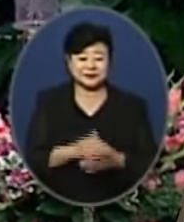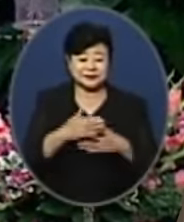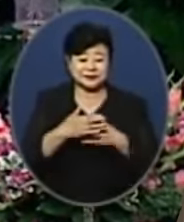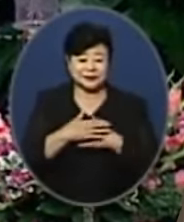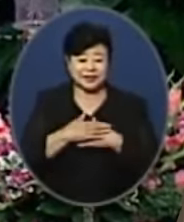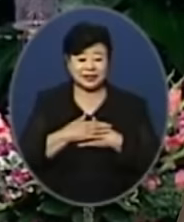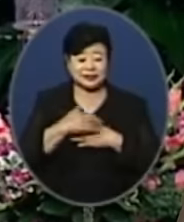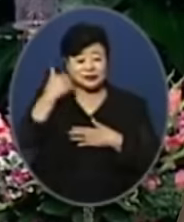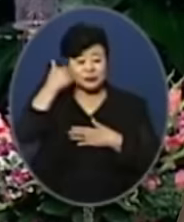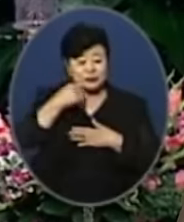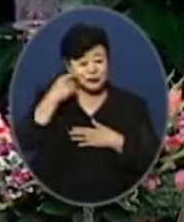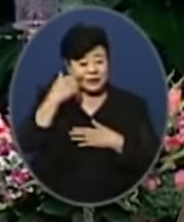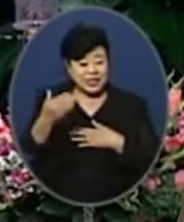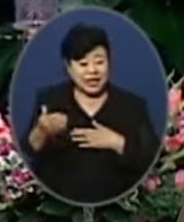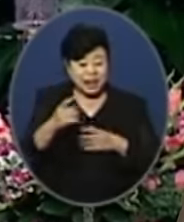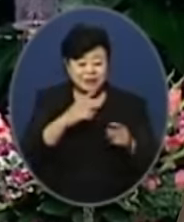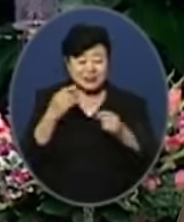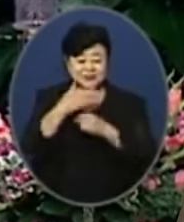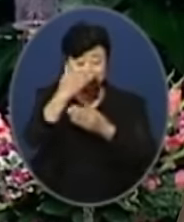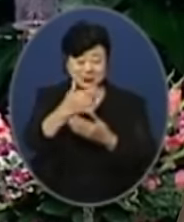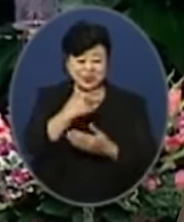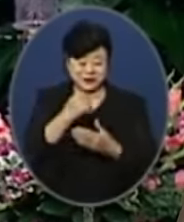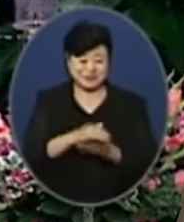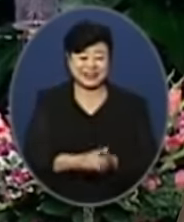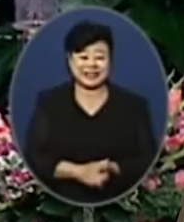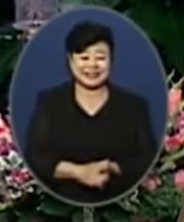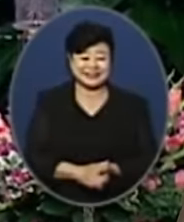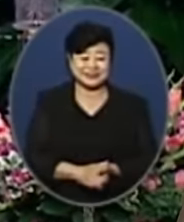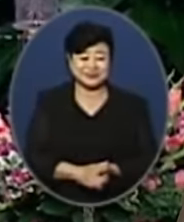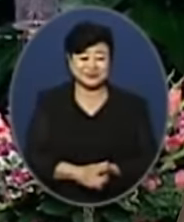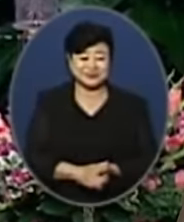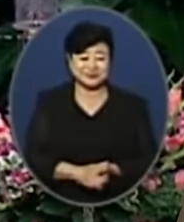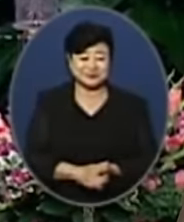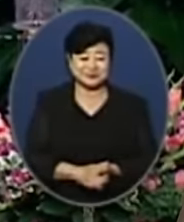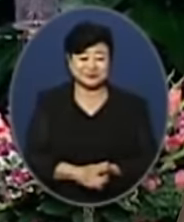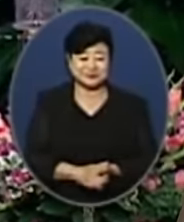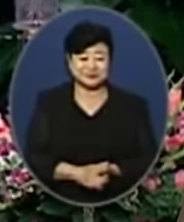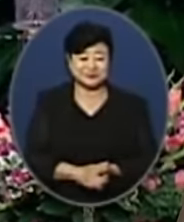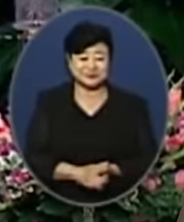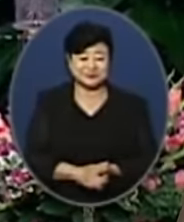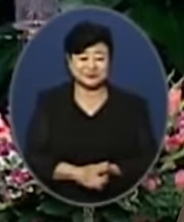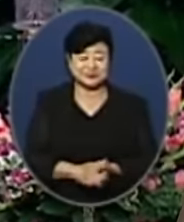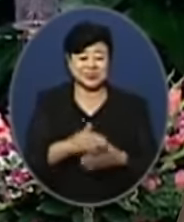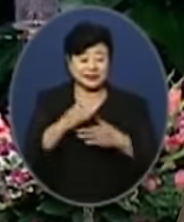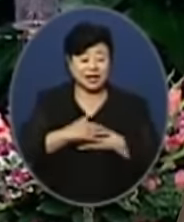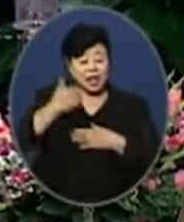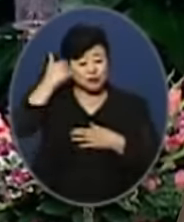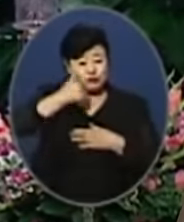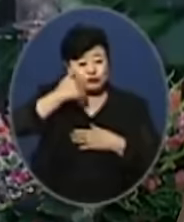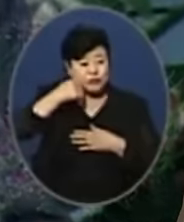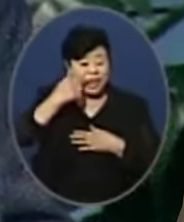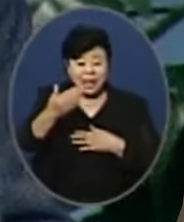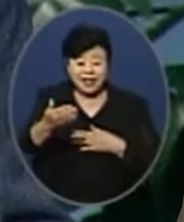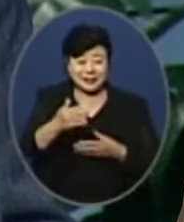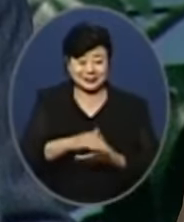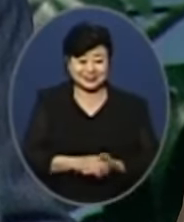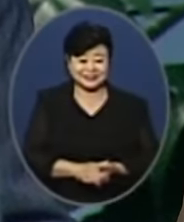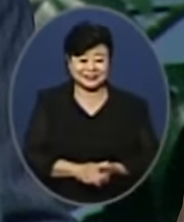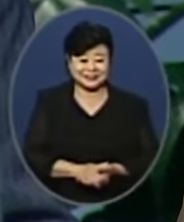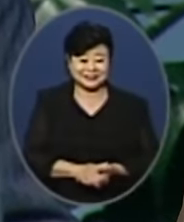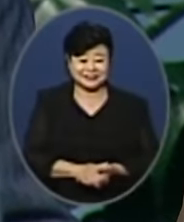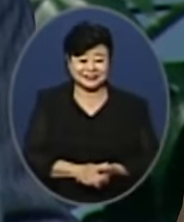나는 누구인가 이 제목으로 은혜를 나누고자 하는 것입니다. 내가 누구냐?